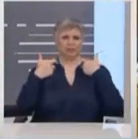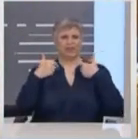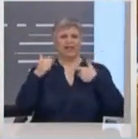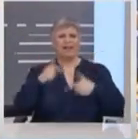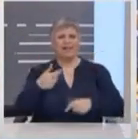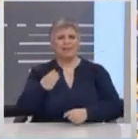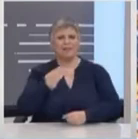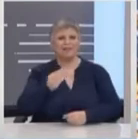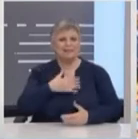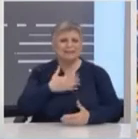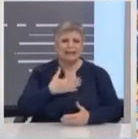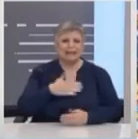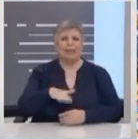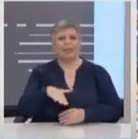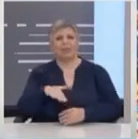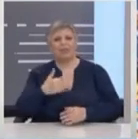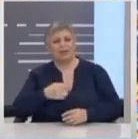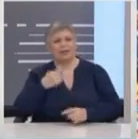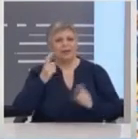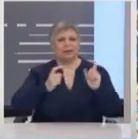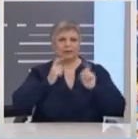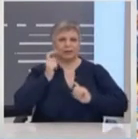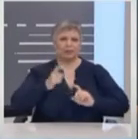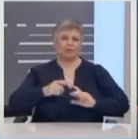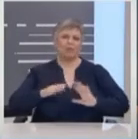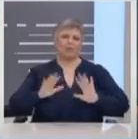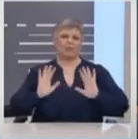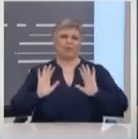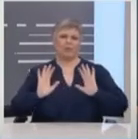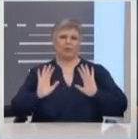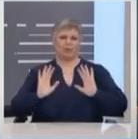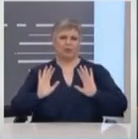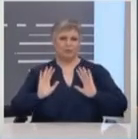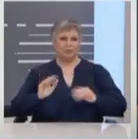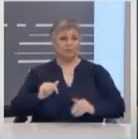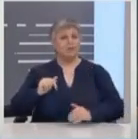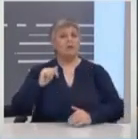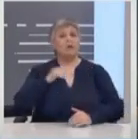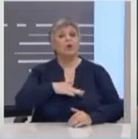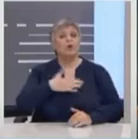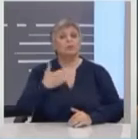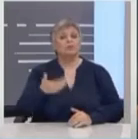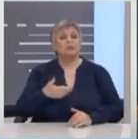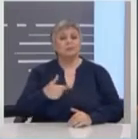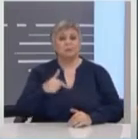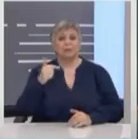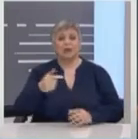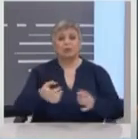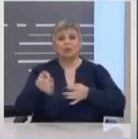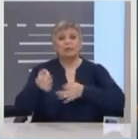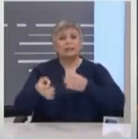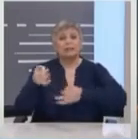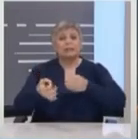μικροψυχία να μην αναγνωρίσουμε ότι το ναυάγιο εντός πολλών εισαγωγικών